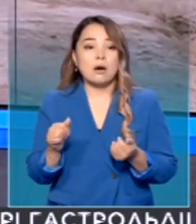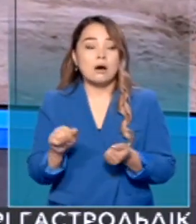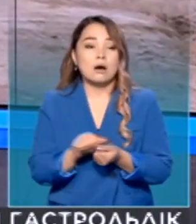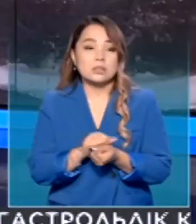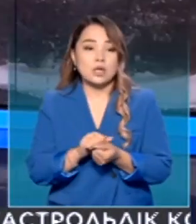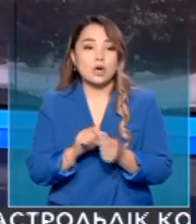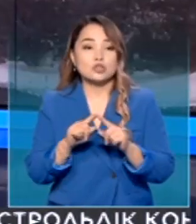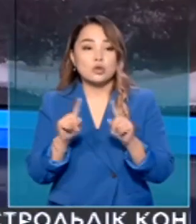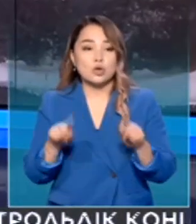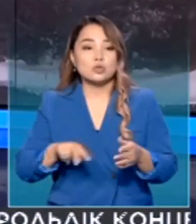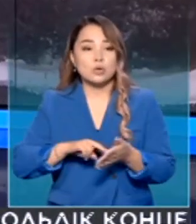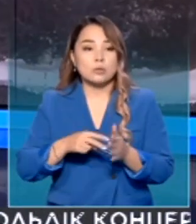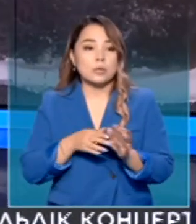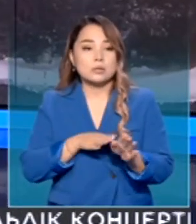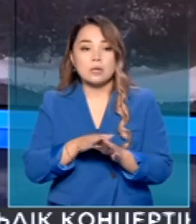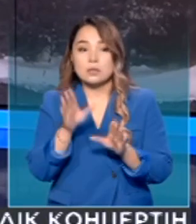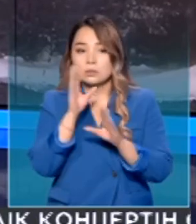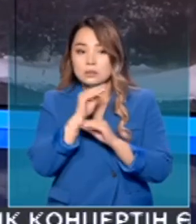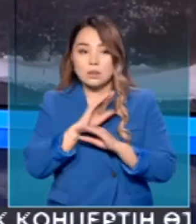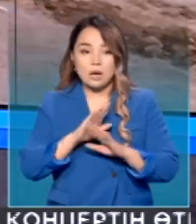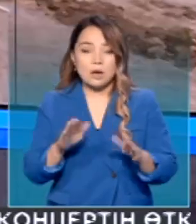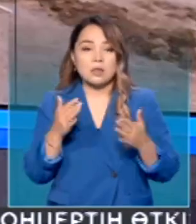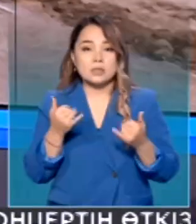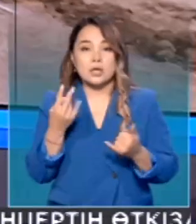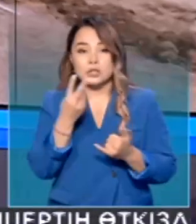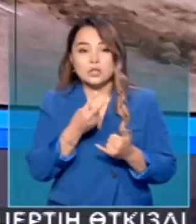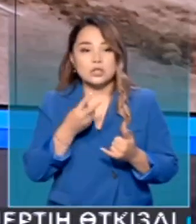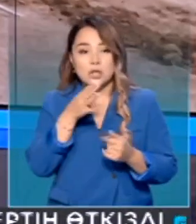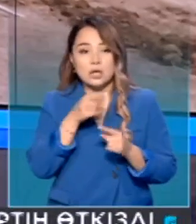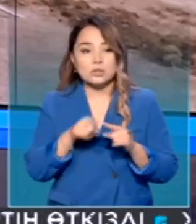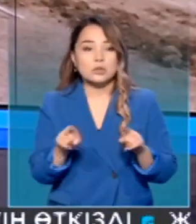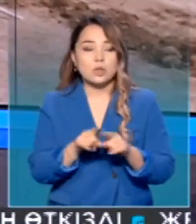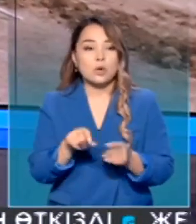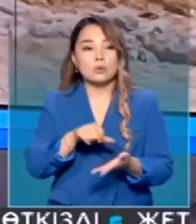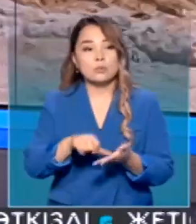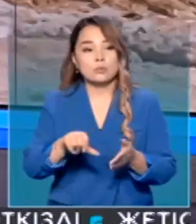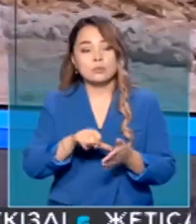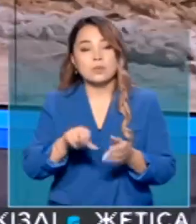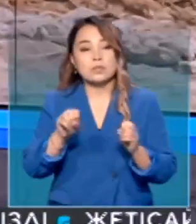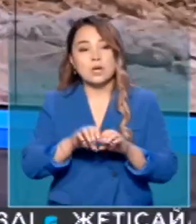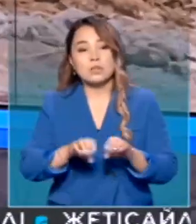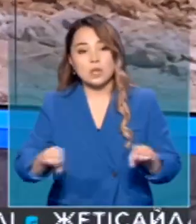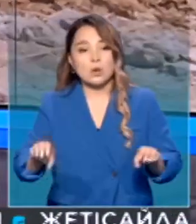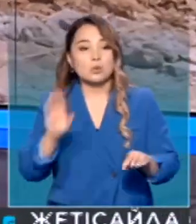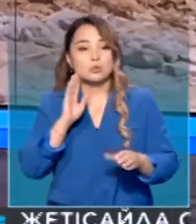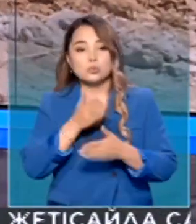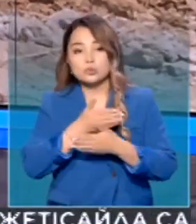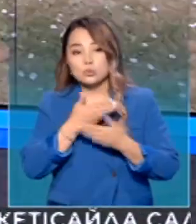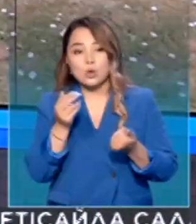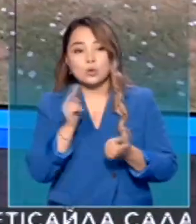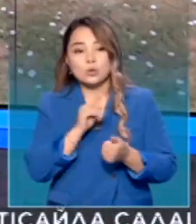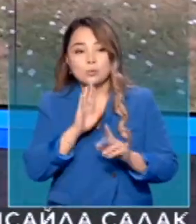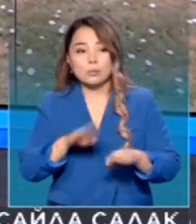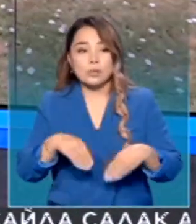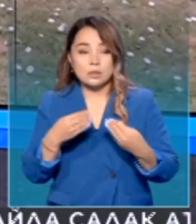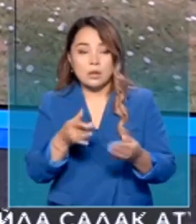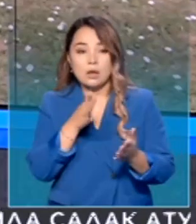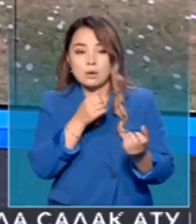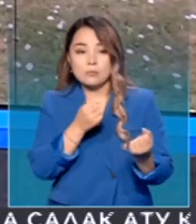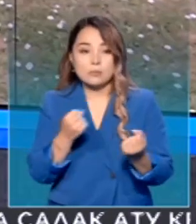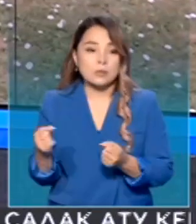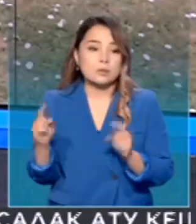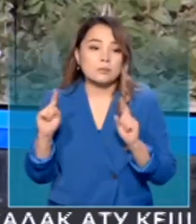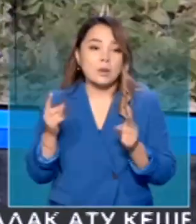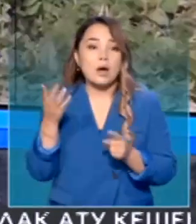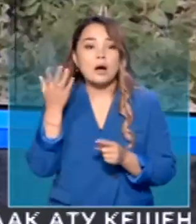қағаздағы жоспар іс жүзінде жүзеге аспады. Арада 2 жыл өтсе де көшеге төселген құбырда су жоқ. Жұмыс белгіленген мерзімнен неге кешікті?